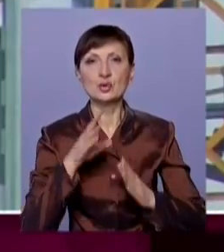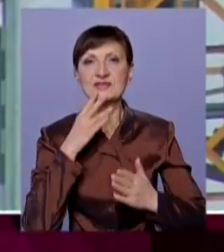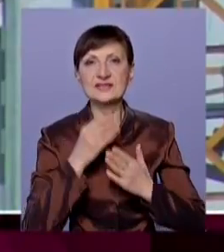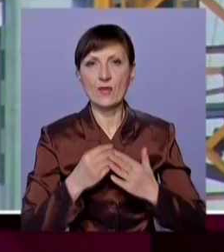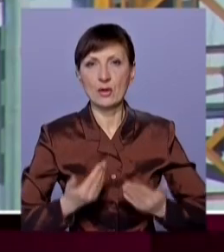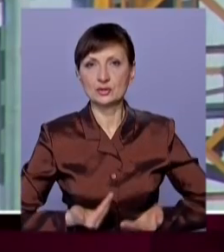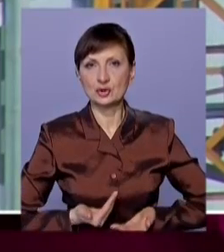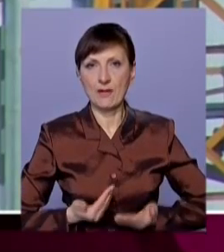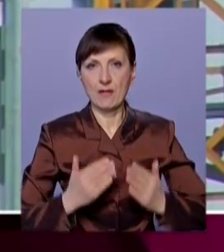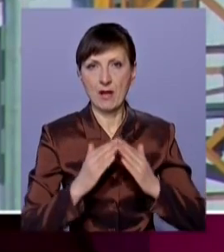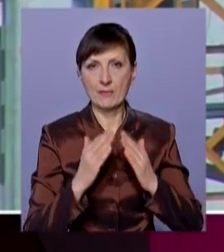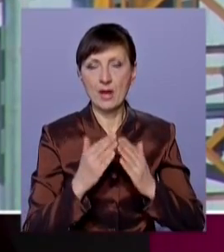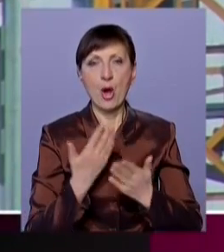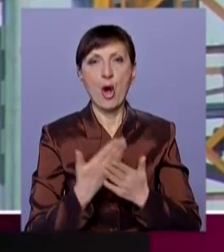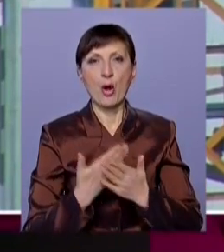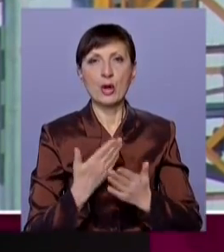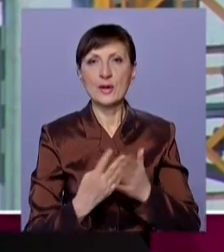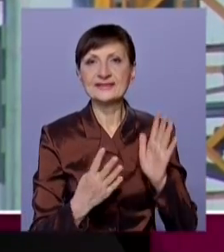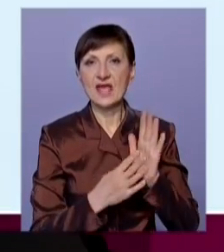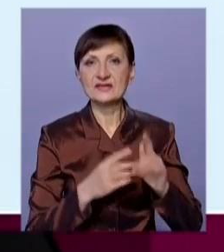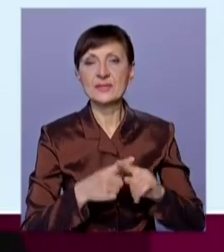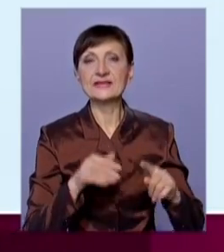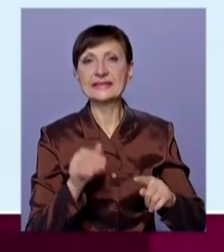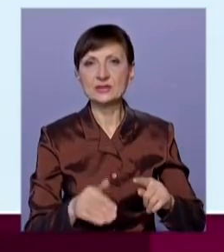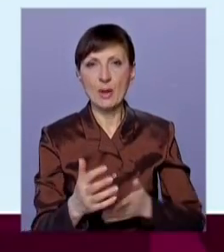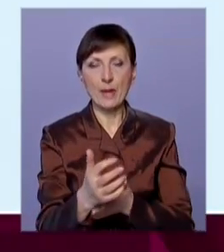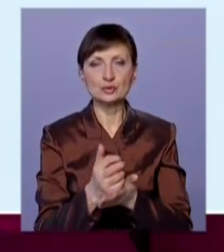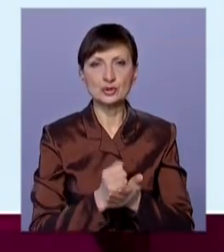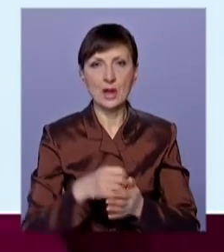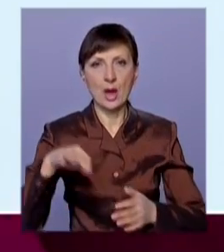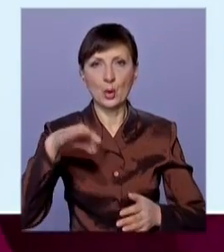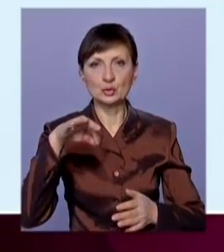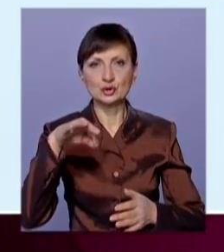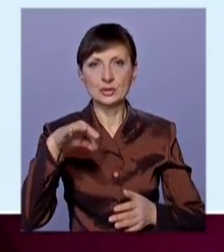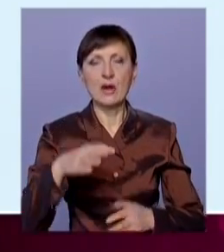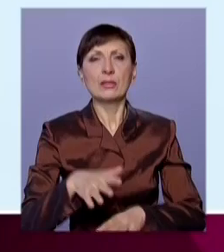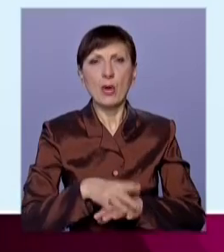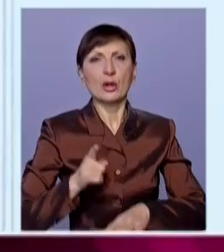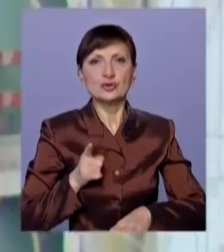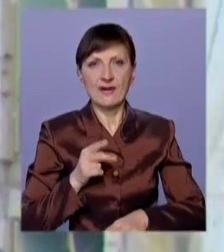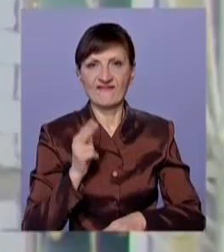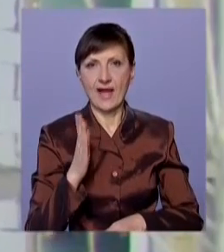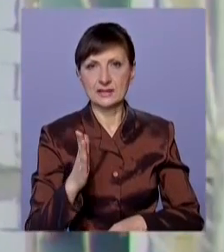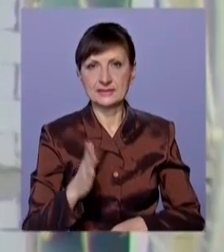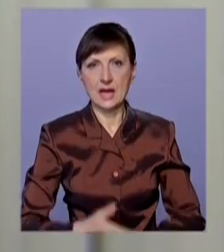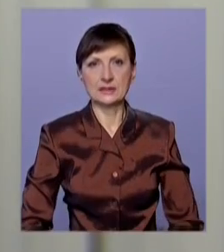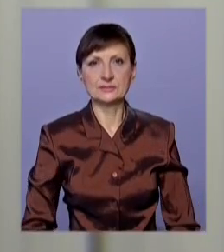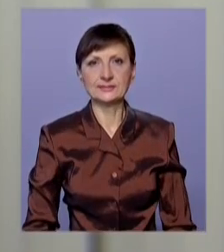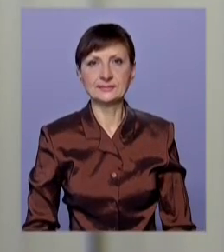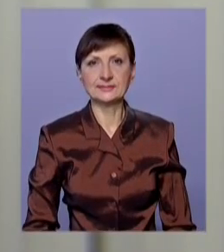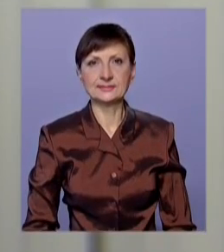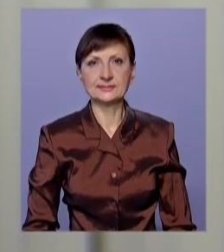жилищные условия. Из них около 9,5 тысяч получили. Получили ключи от долгожданных квартир.